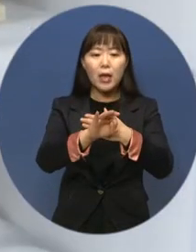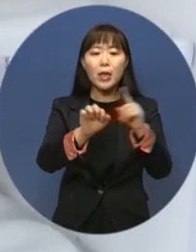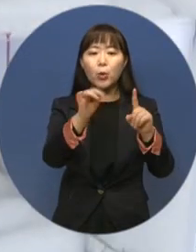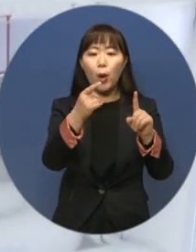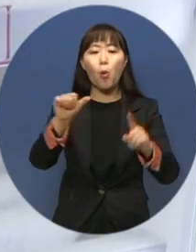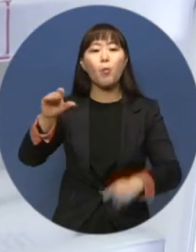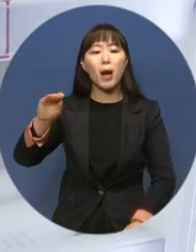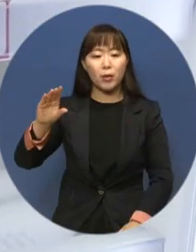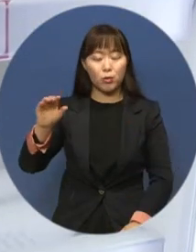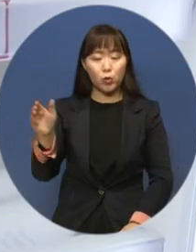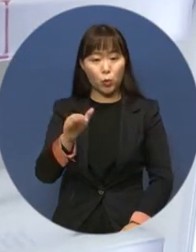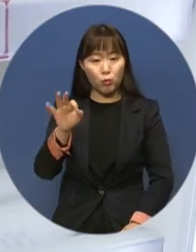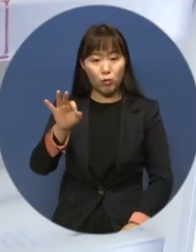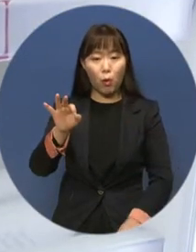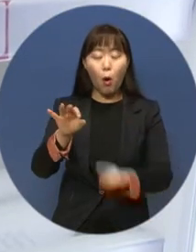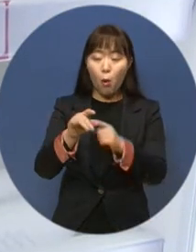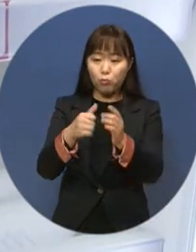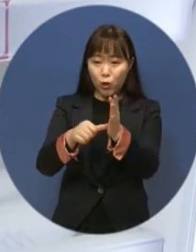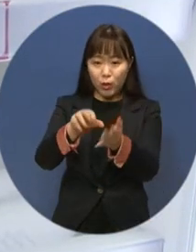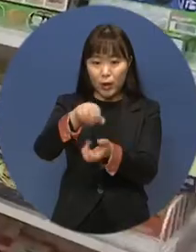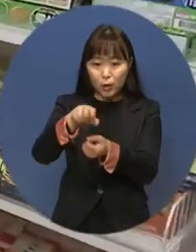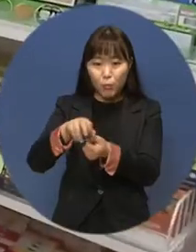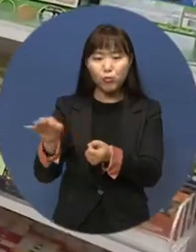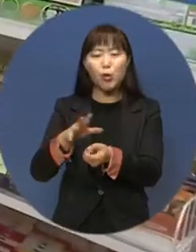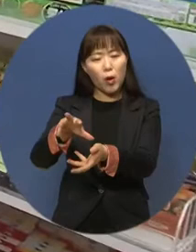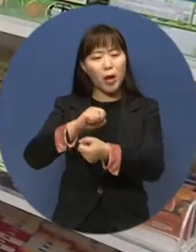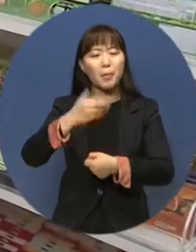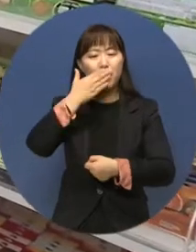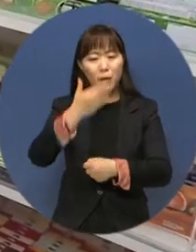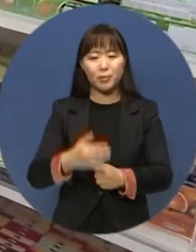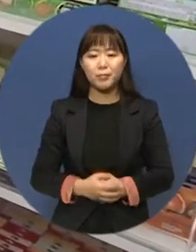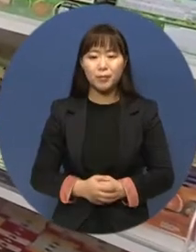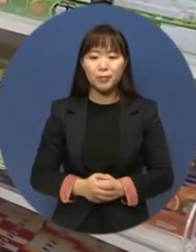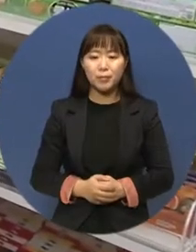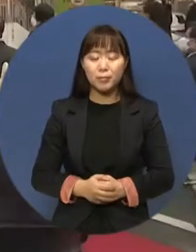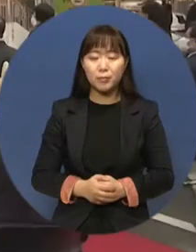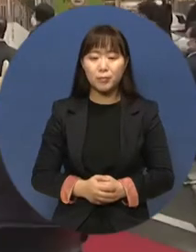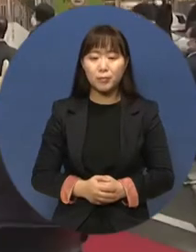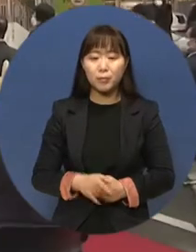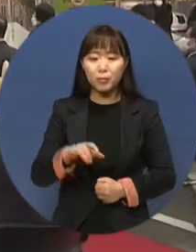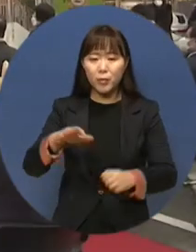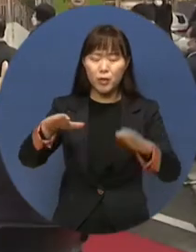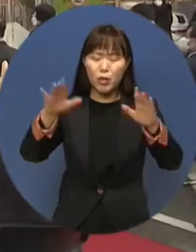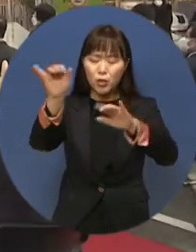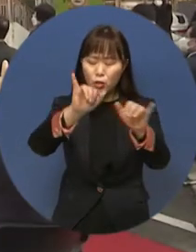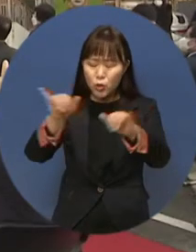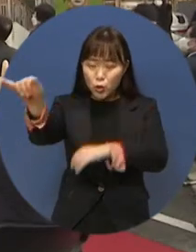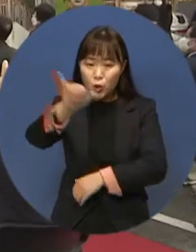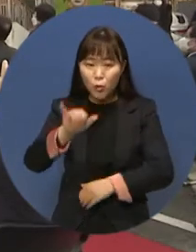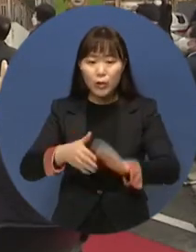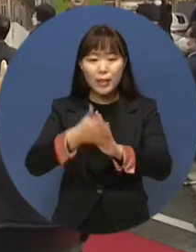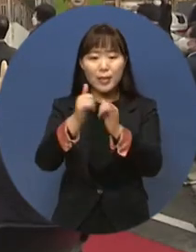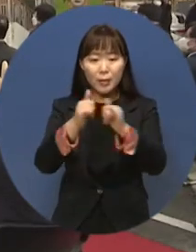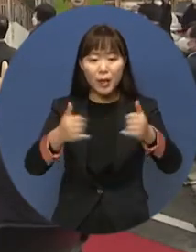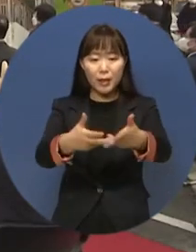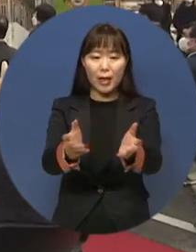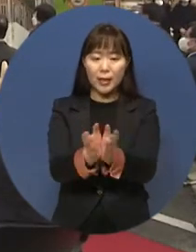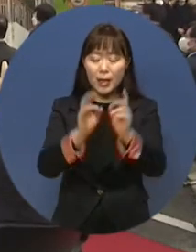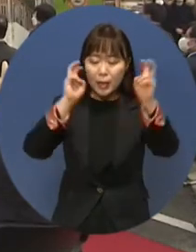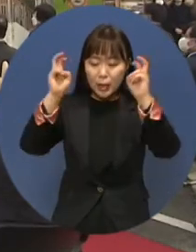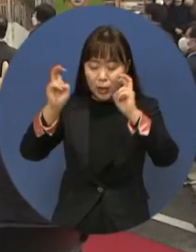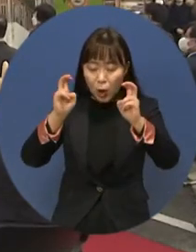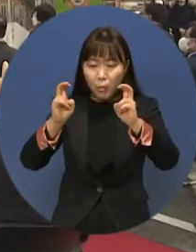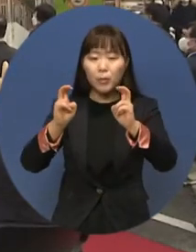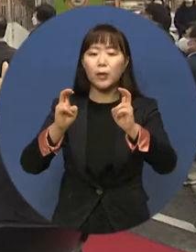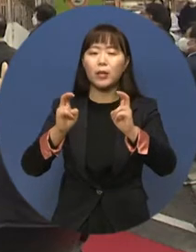상당의 물품을 선택해 무상으로 받아갈 수 있는 제도입니다. 나눔곳간은 전국 각지에 있는 시민과 단체, 기업